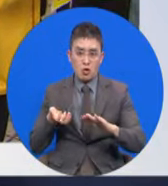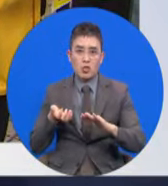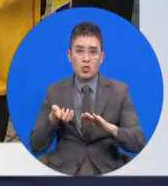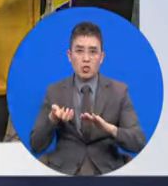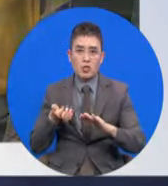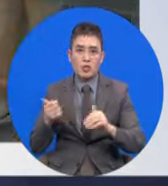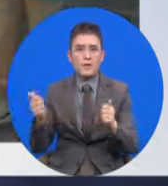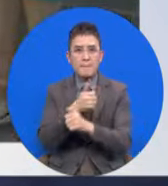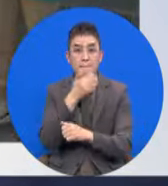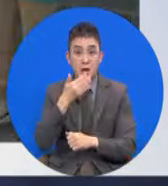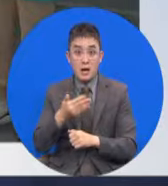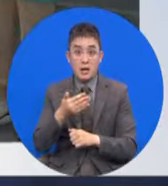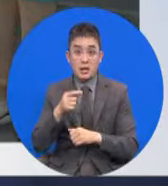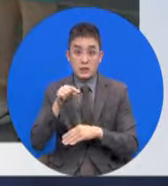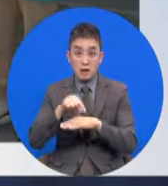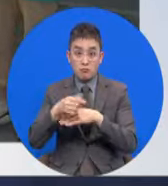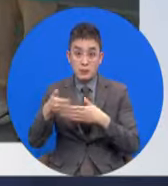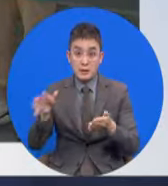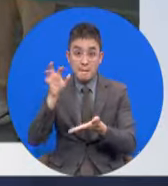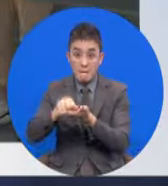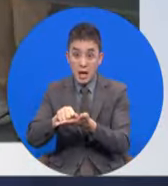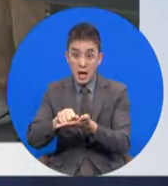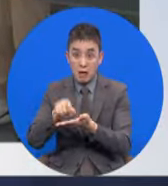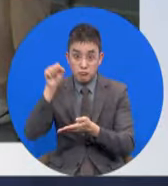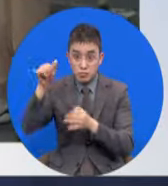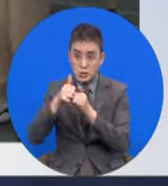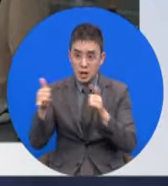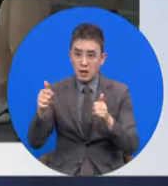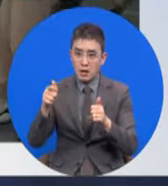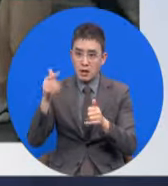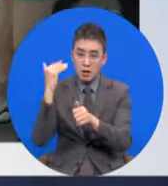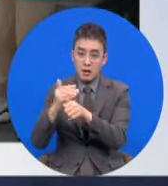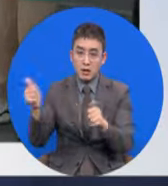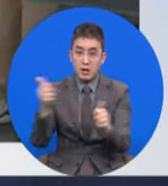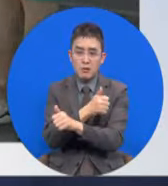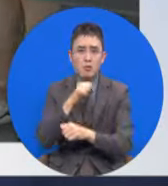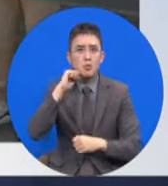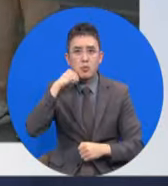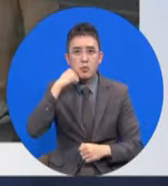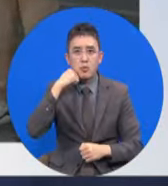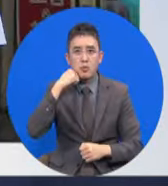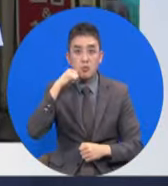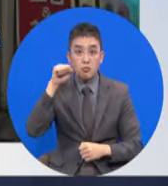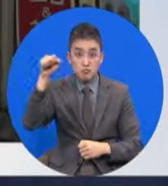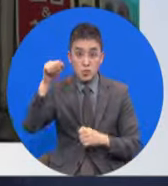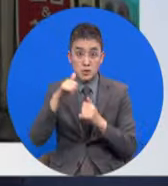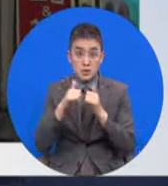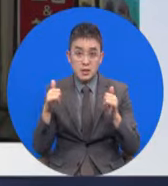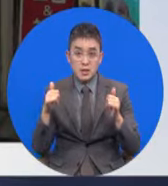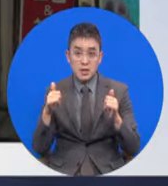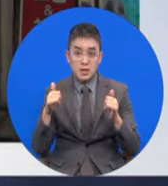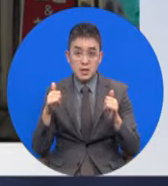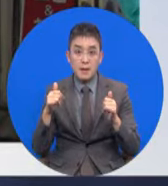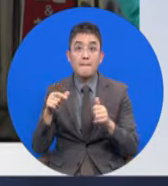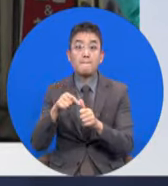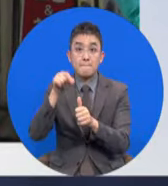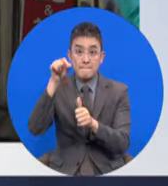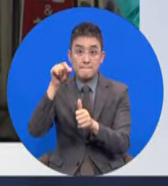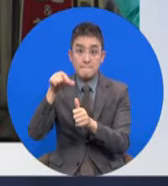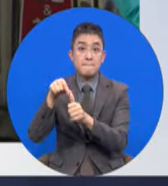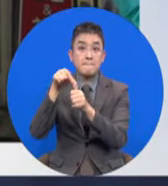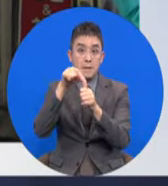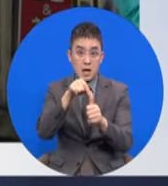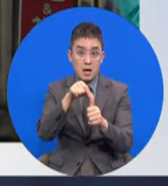들었기 때문에 사무실 낸 후보를 사퇴시키기 굉장히 어렵습니다. 그다음에 이제 어려운 것은 이미 후보가 지정이 됐는데